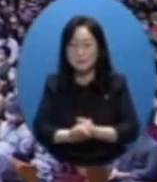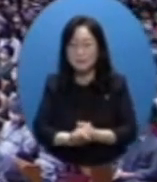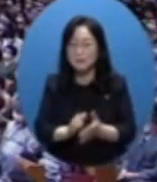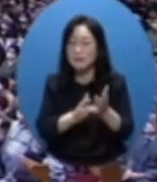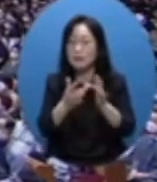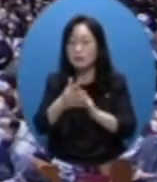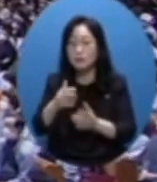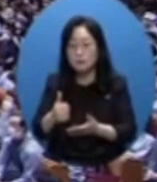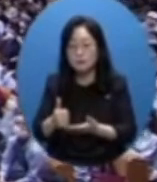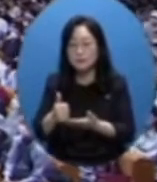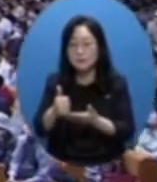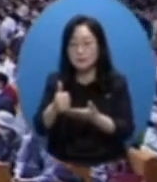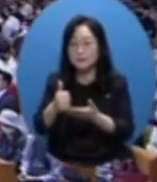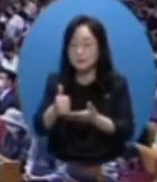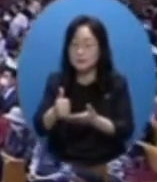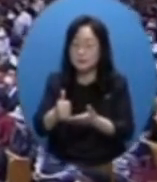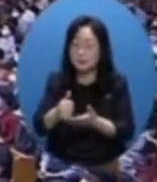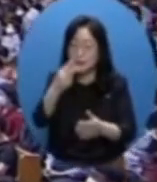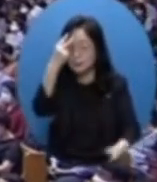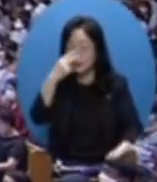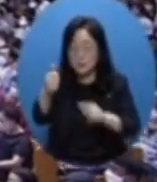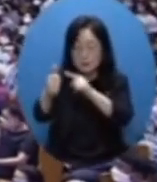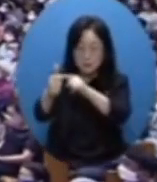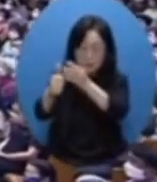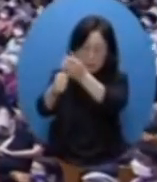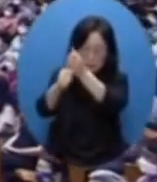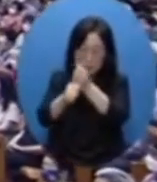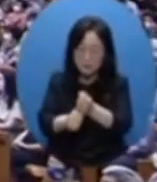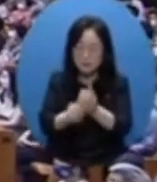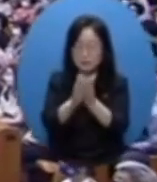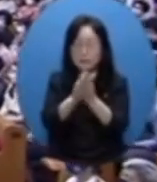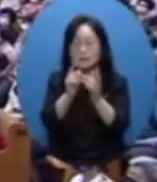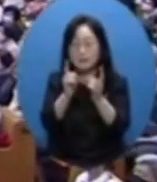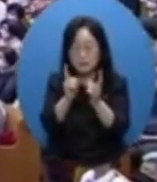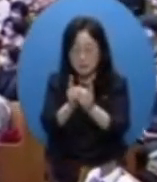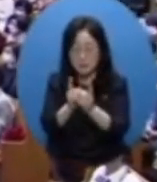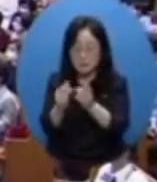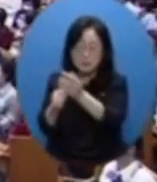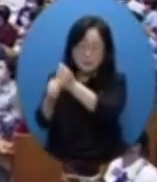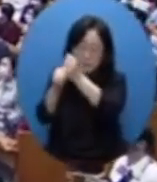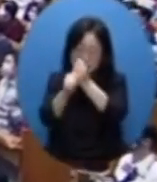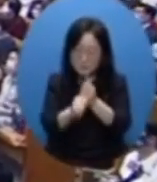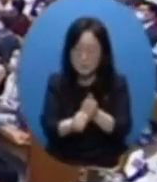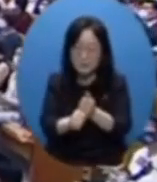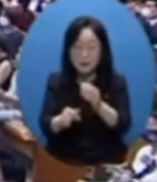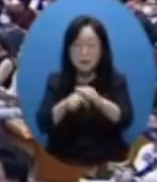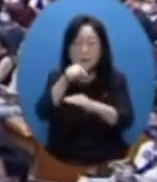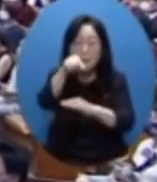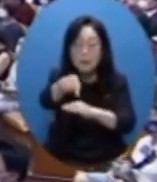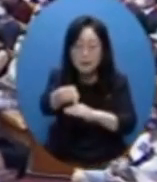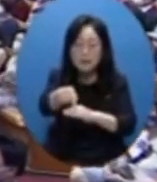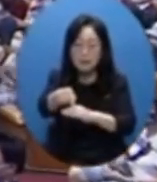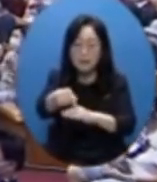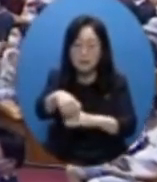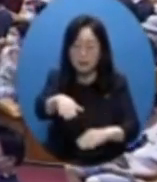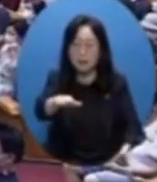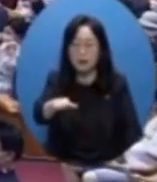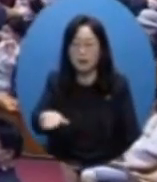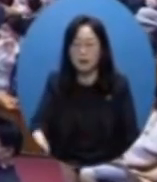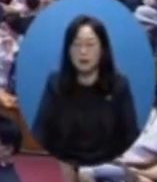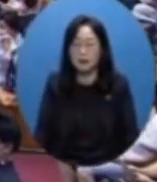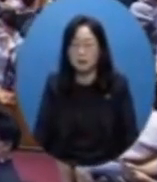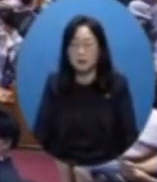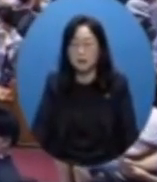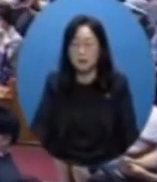이 주님께서 2명이나 사람은 꽂혀 친히 그를 데리고 말 밖으로 나가셔서 눈을